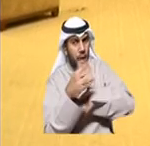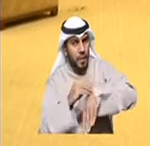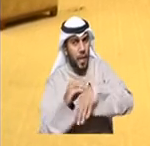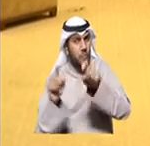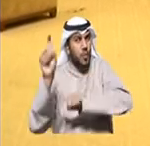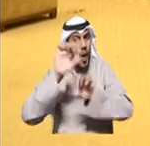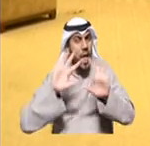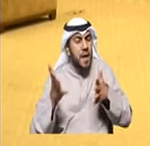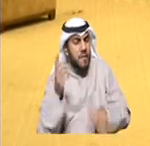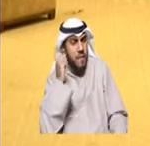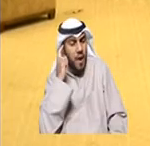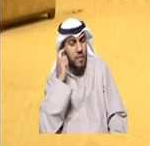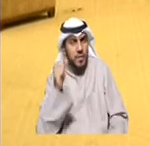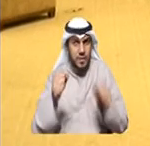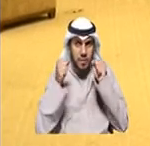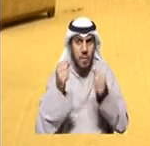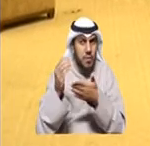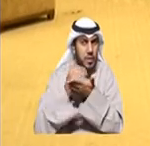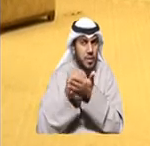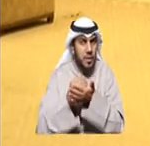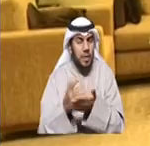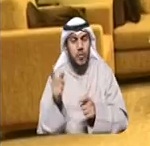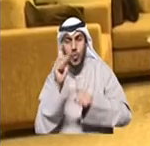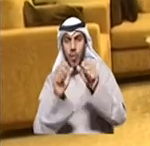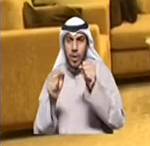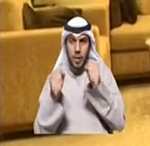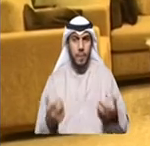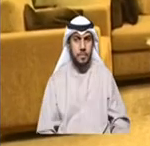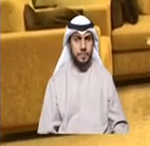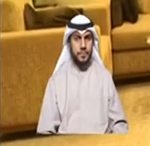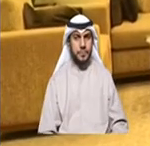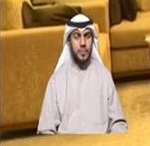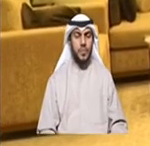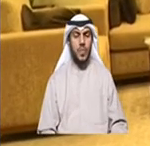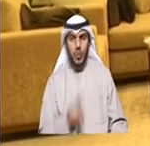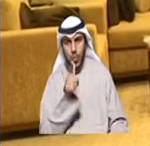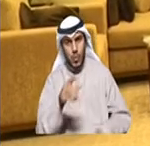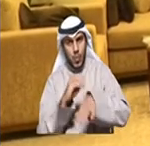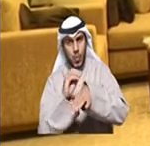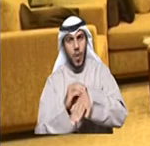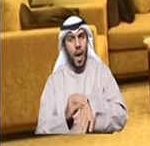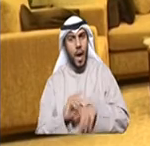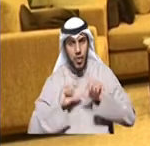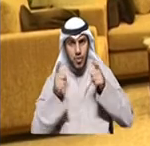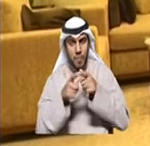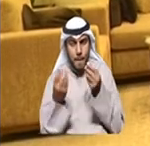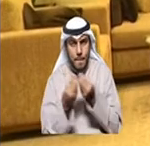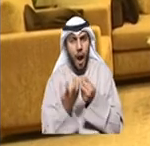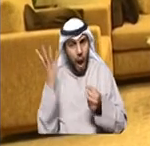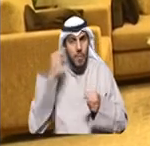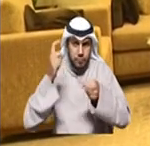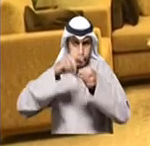اللي تواجهنا كبلد وهو التحدي الاقتصادي. الجمعية طالبت بأكثر من محفل بأن تكون شريكا